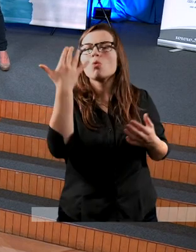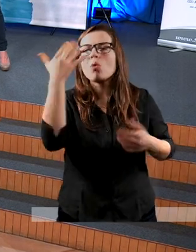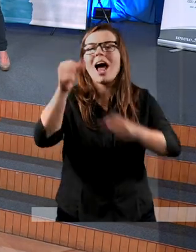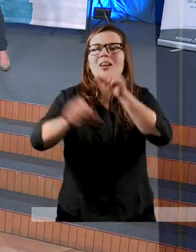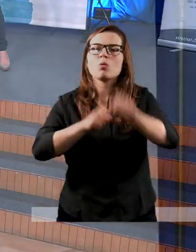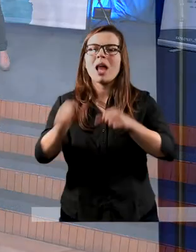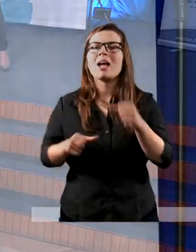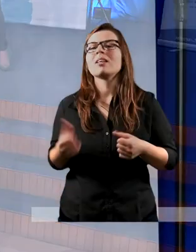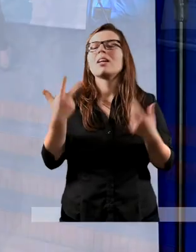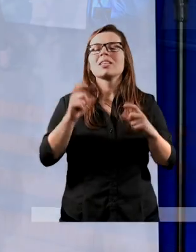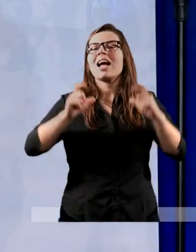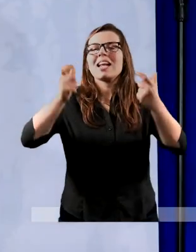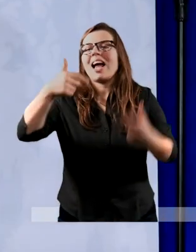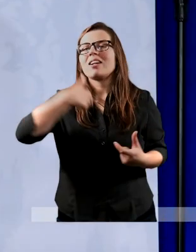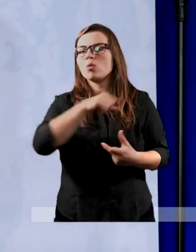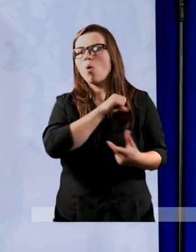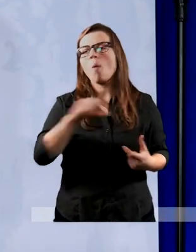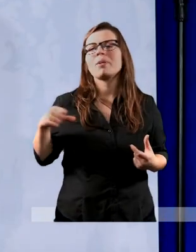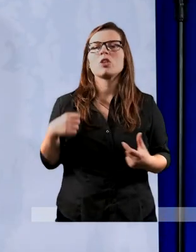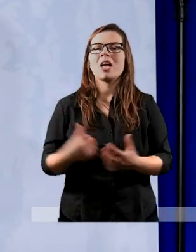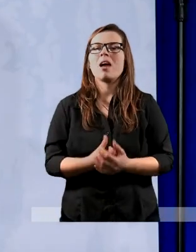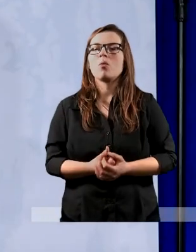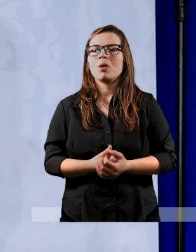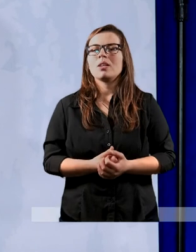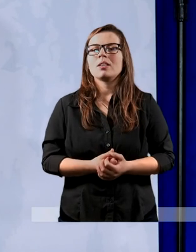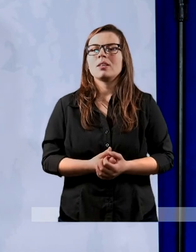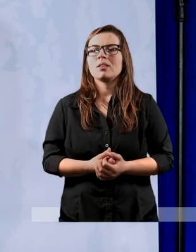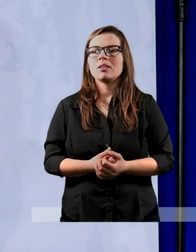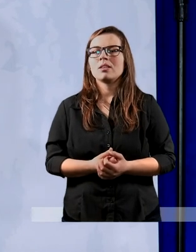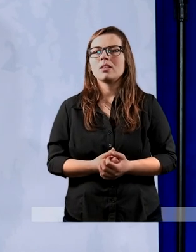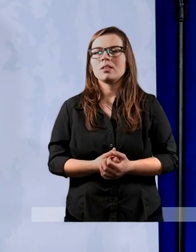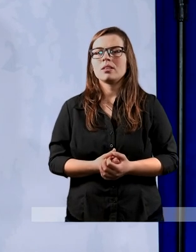lat nie zdarzyło mi się